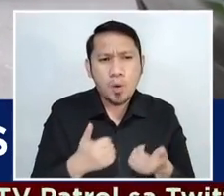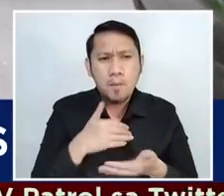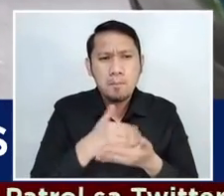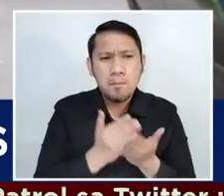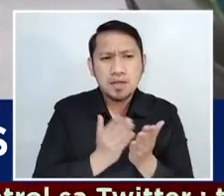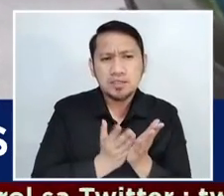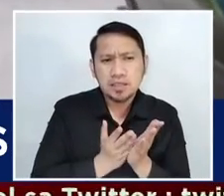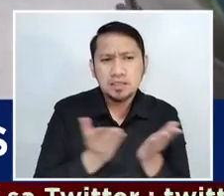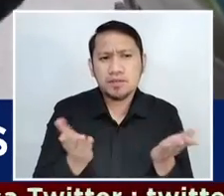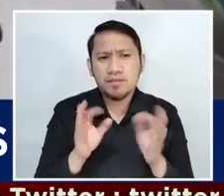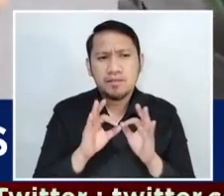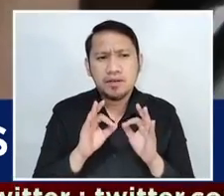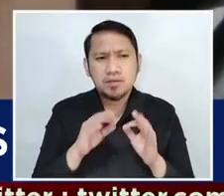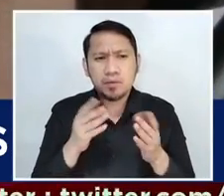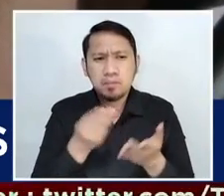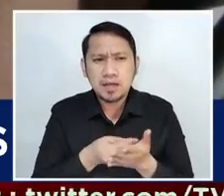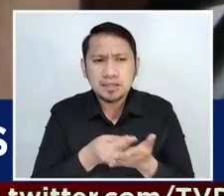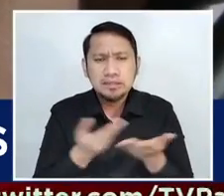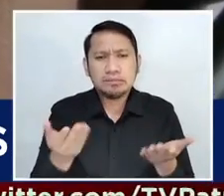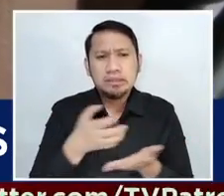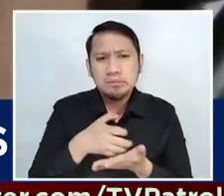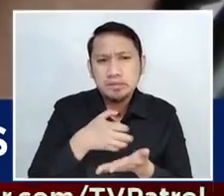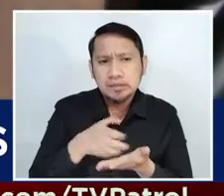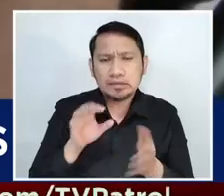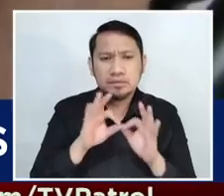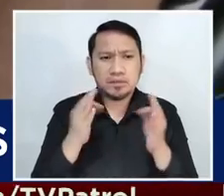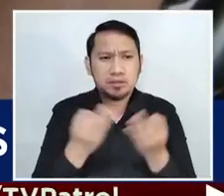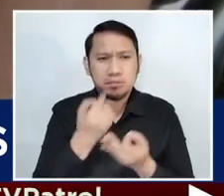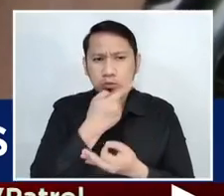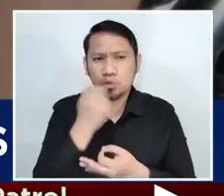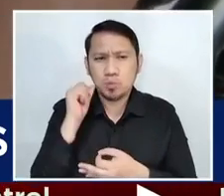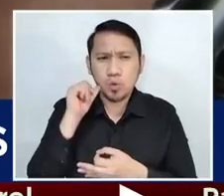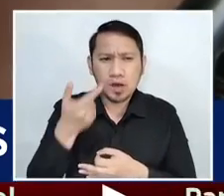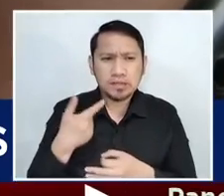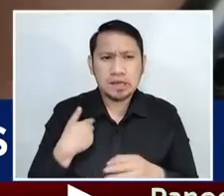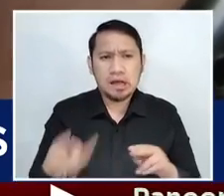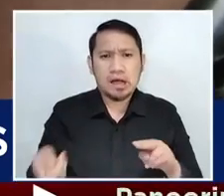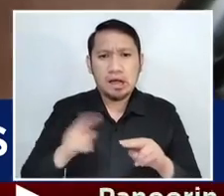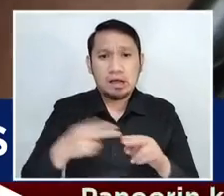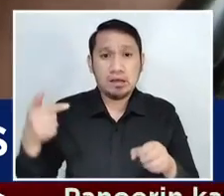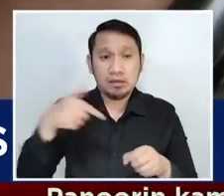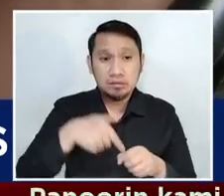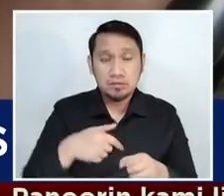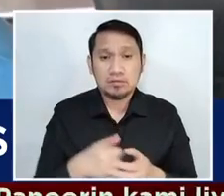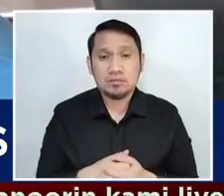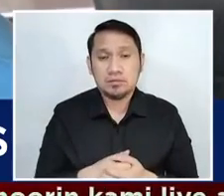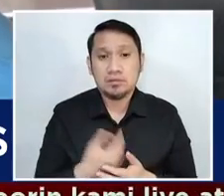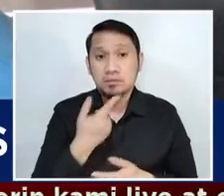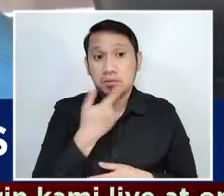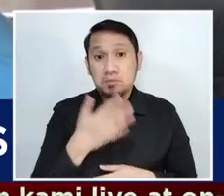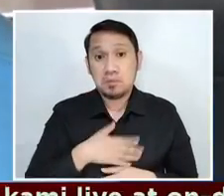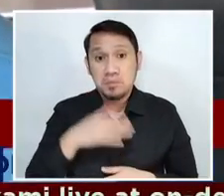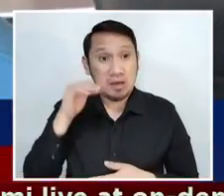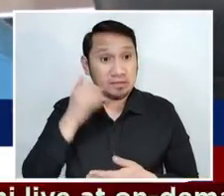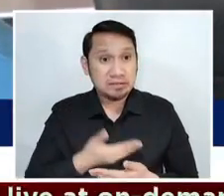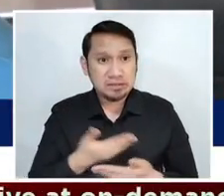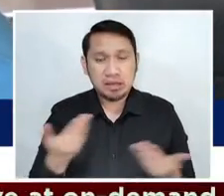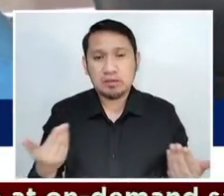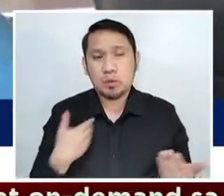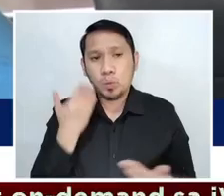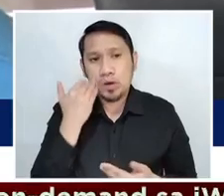bukas na malaki ang maidadagdag sa presyo ng diesel. Umiyak na nga yung anak ko, kulang yung minibigay ko. Kulang na nga yung baho